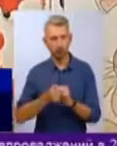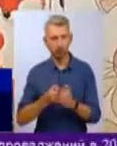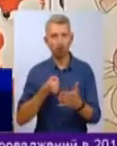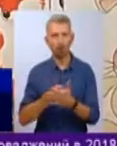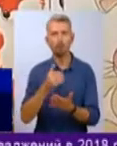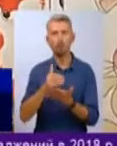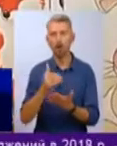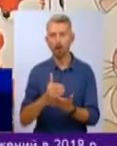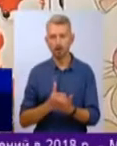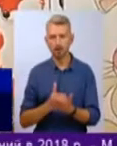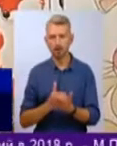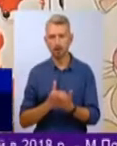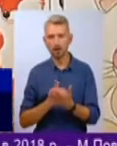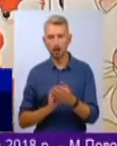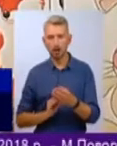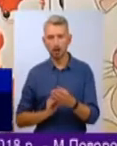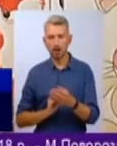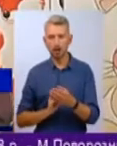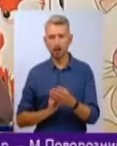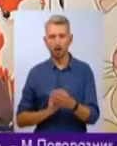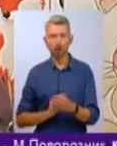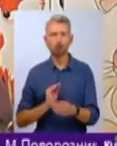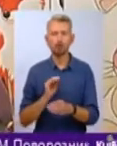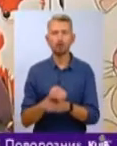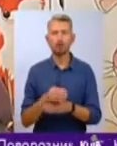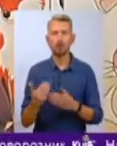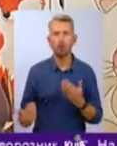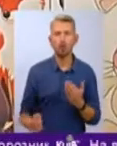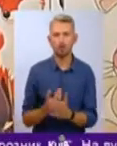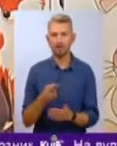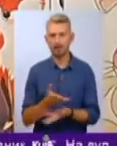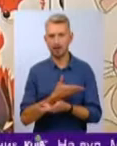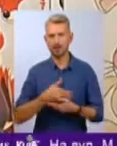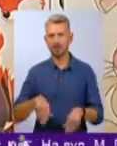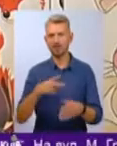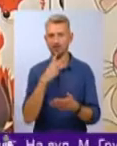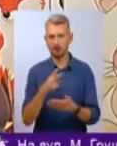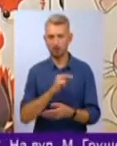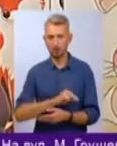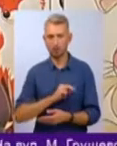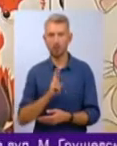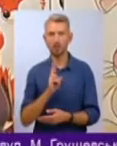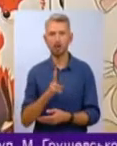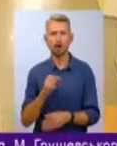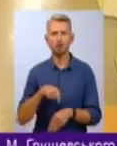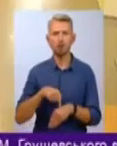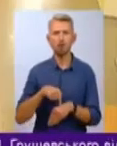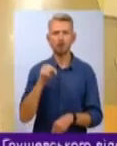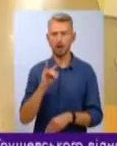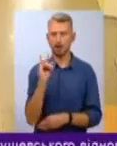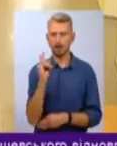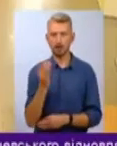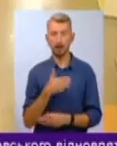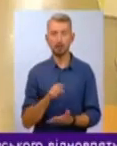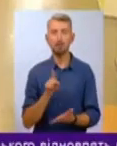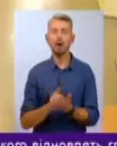програми додано такий новий для нас вид роботи, як почуття дитини. Ми